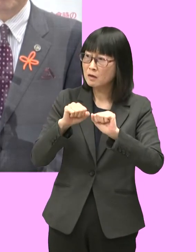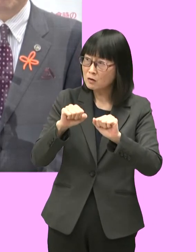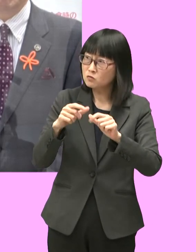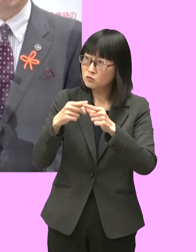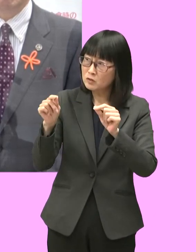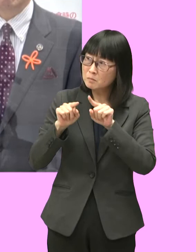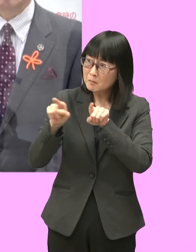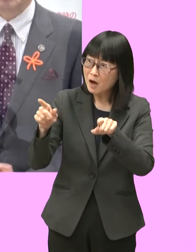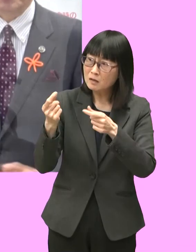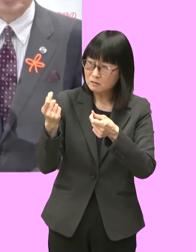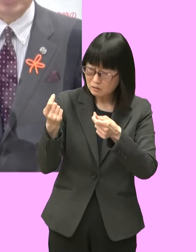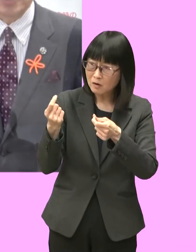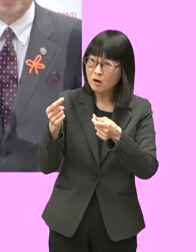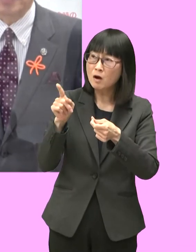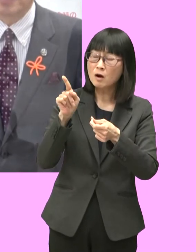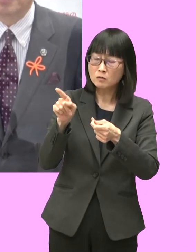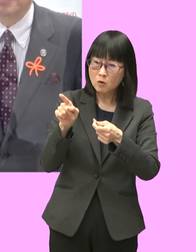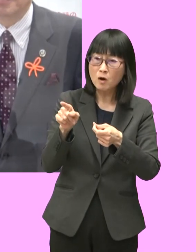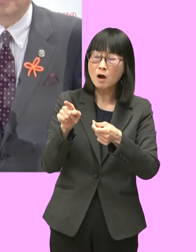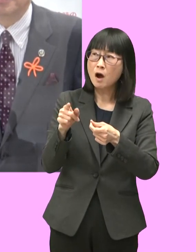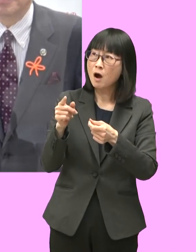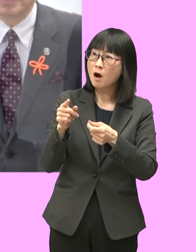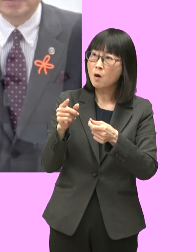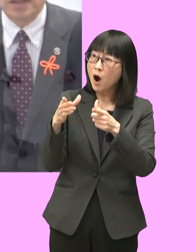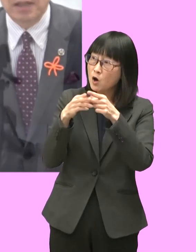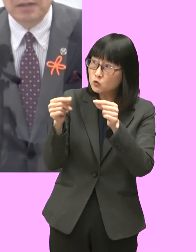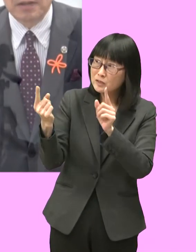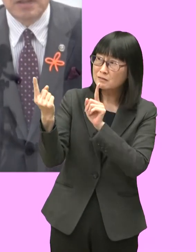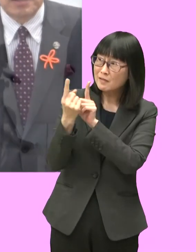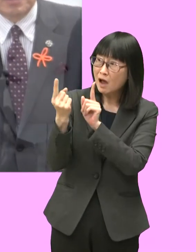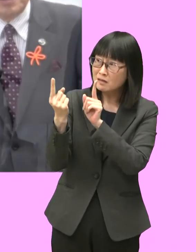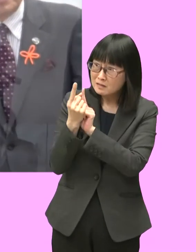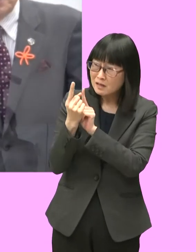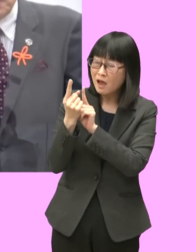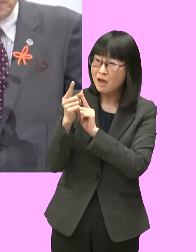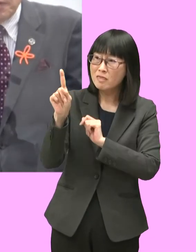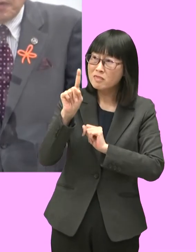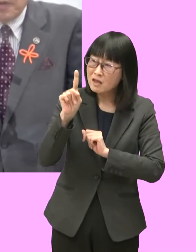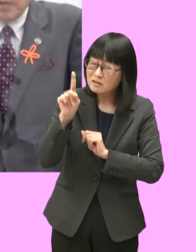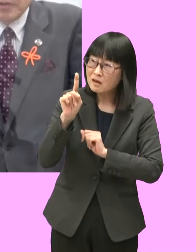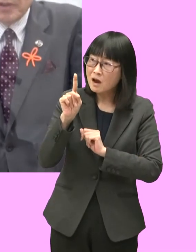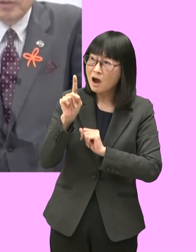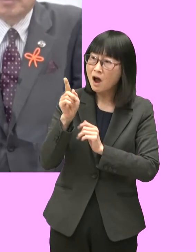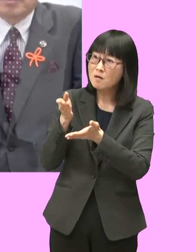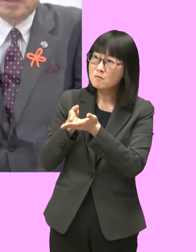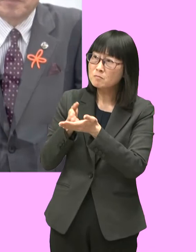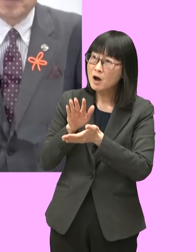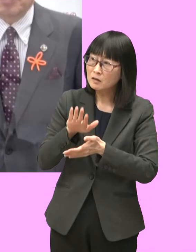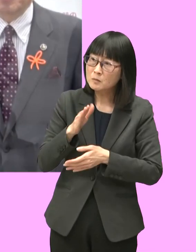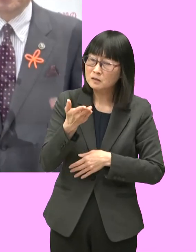ますか。 それは誰ですか。 国に対してこう、 はい、まあ、国は